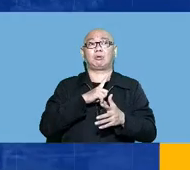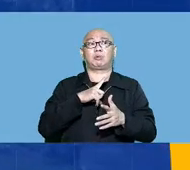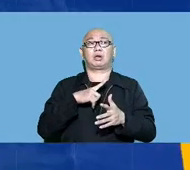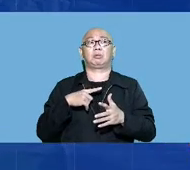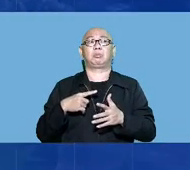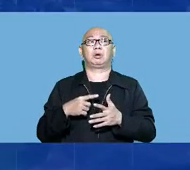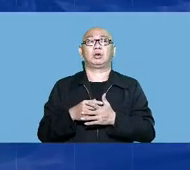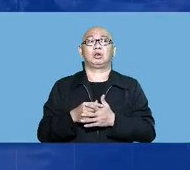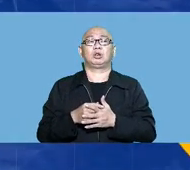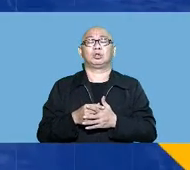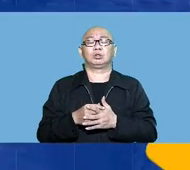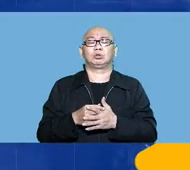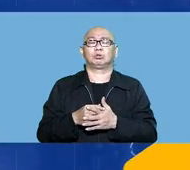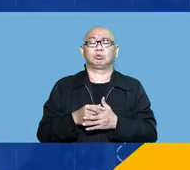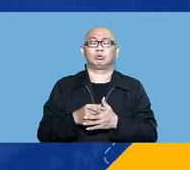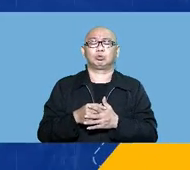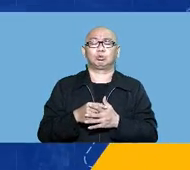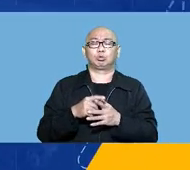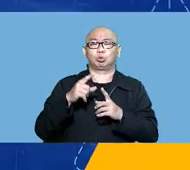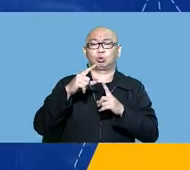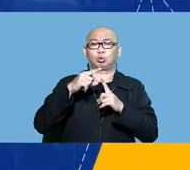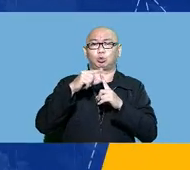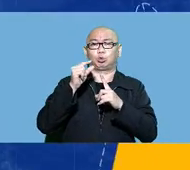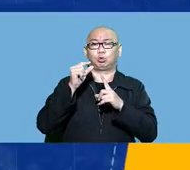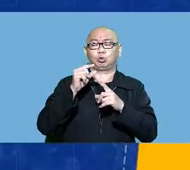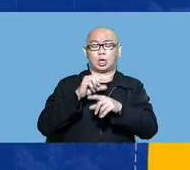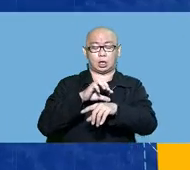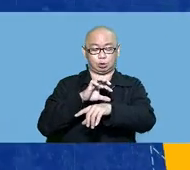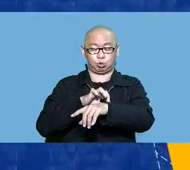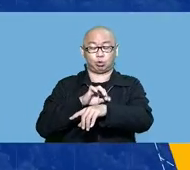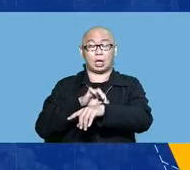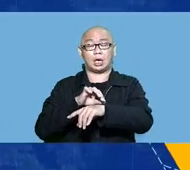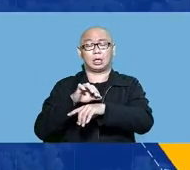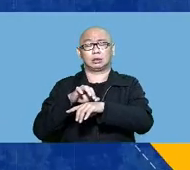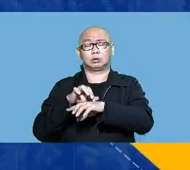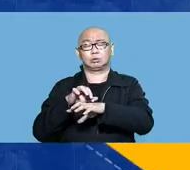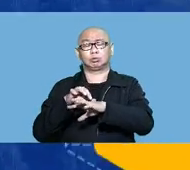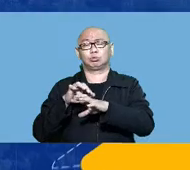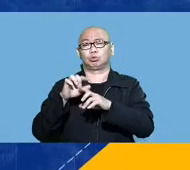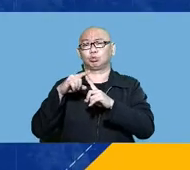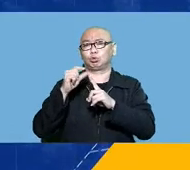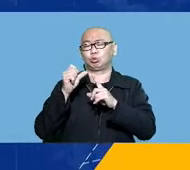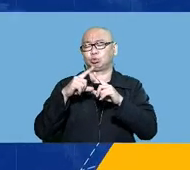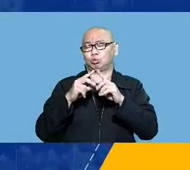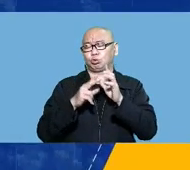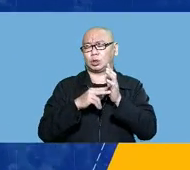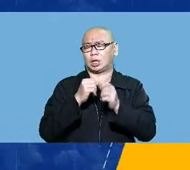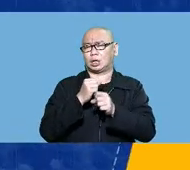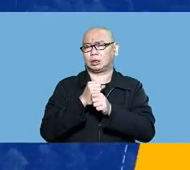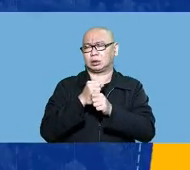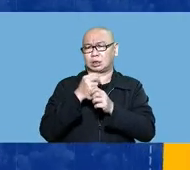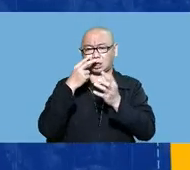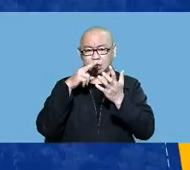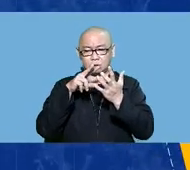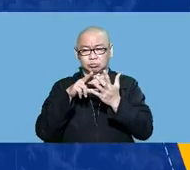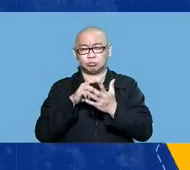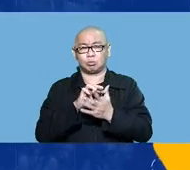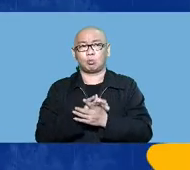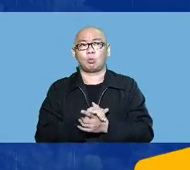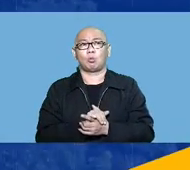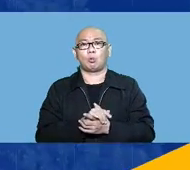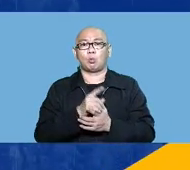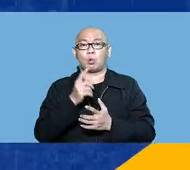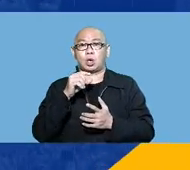tulangan dasar saluran luncur yang dari beton bertulang itu kelihatan terekspos.